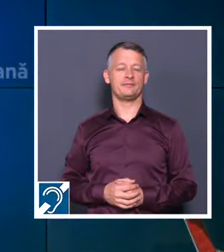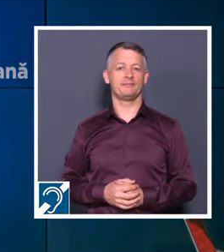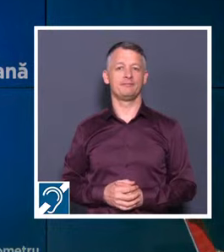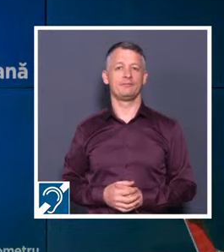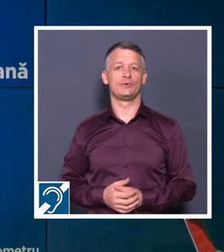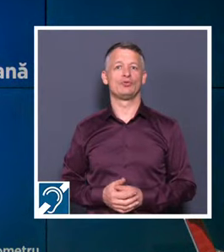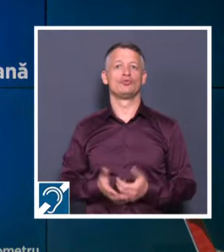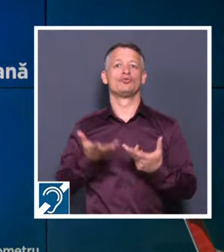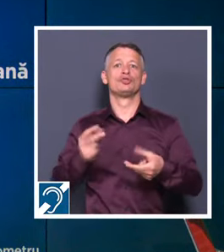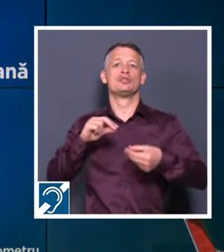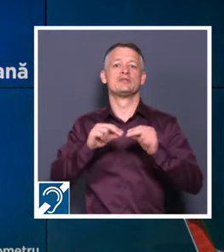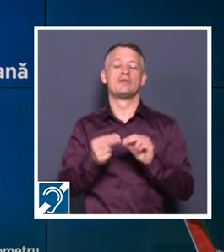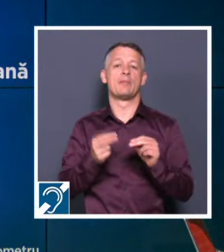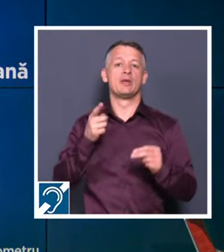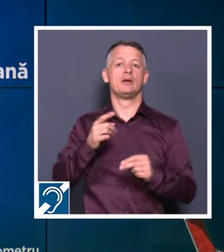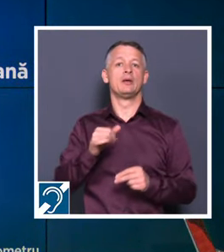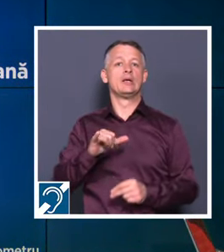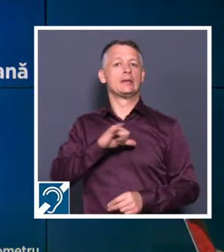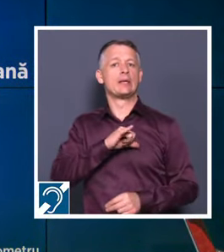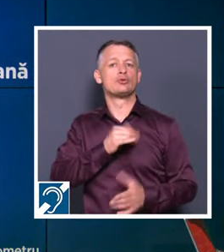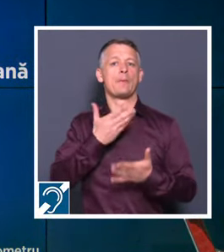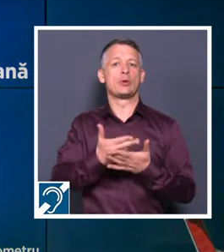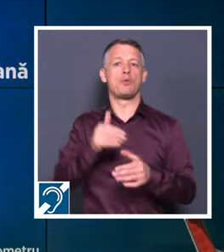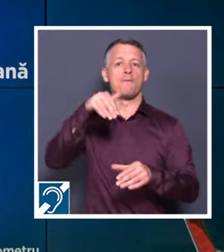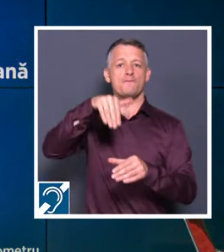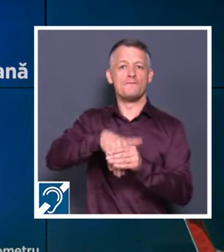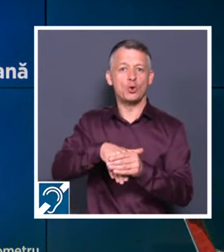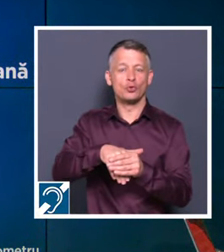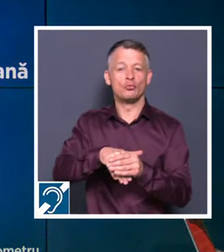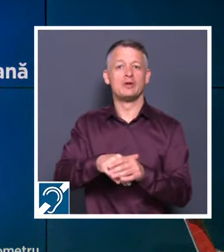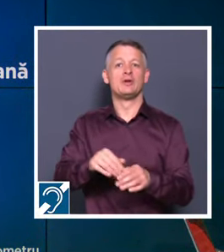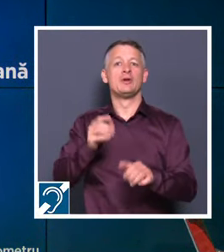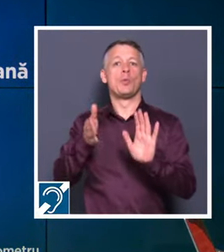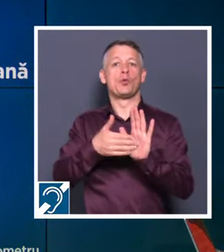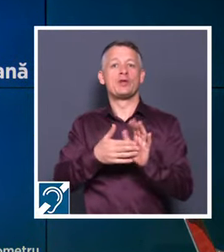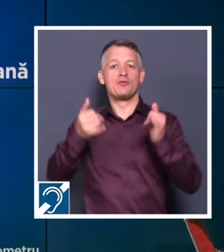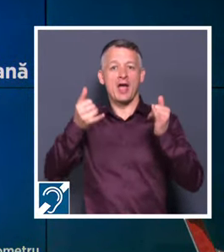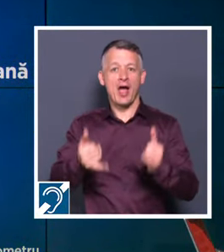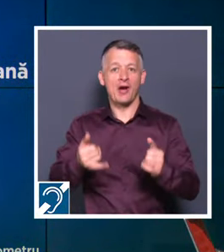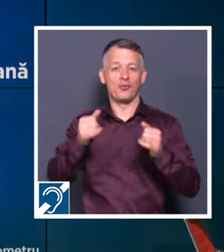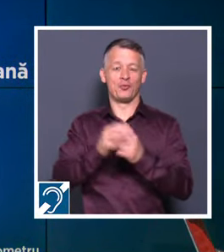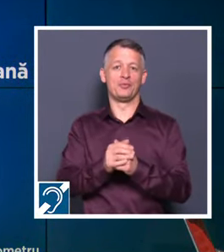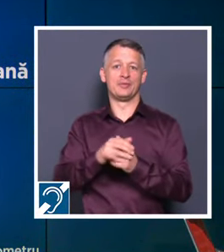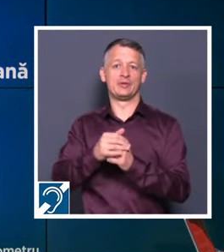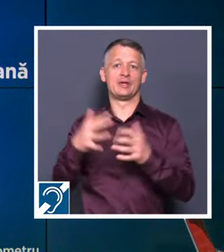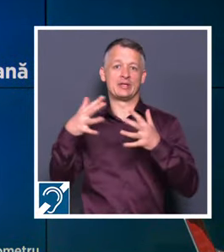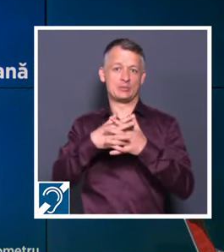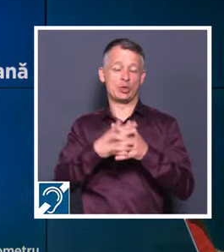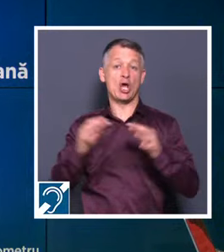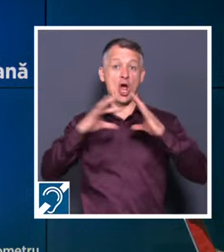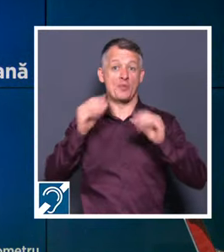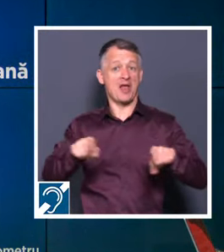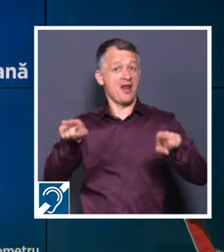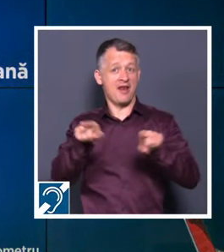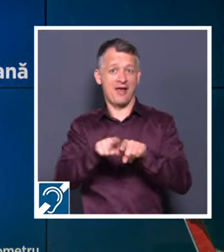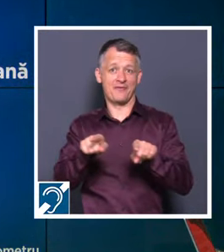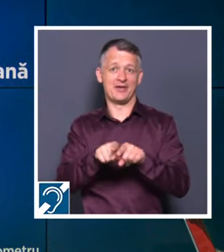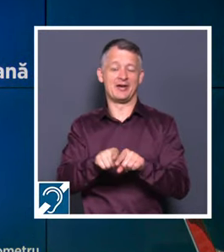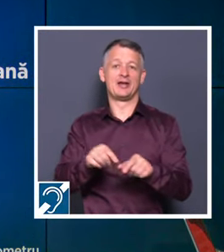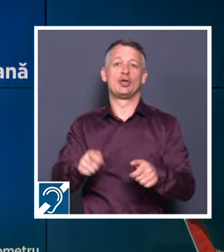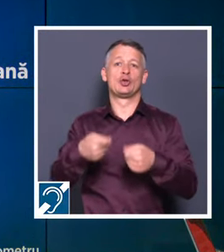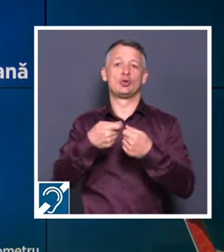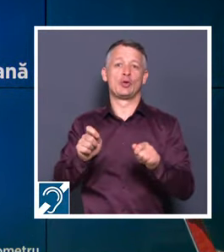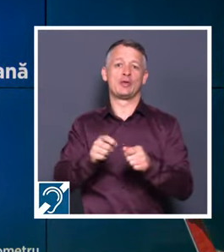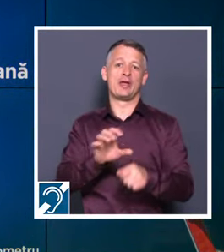În ceea ce privește interesul față de votul în contextul geopolitic, românii se înscriu în trendul european. Vedem că